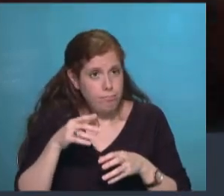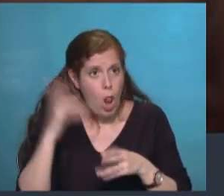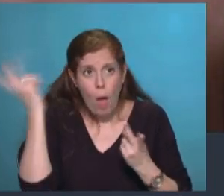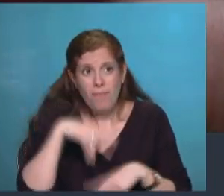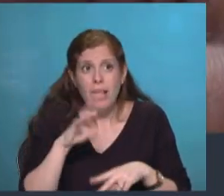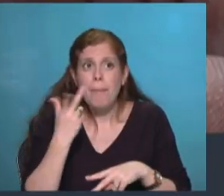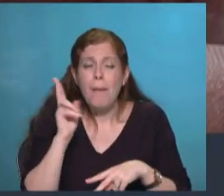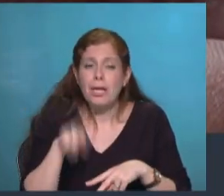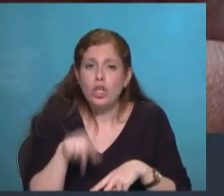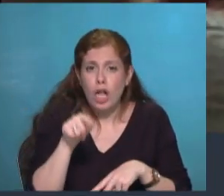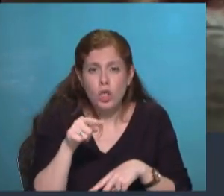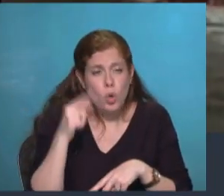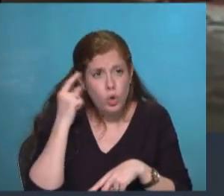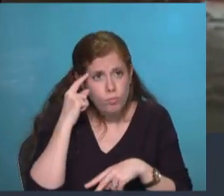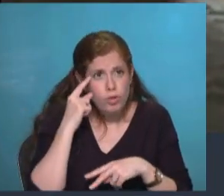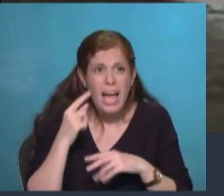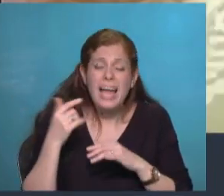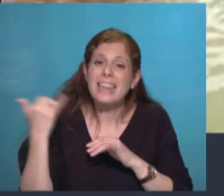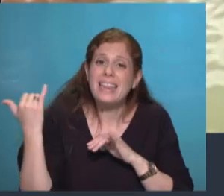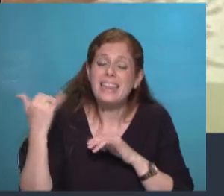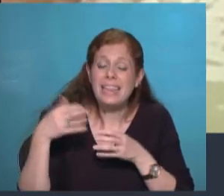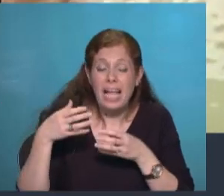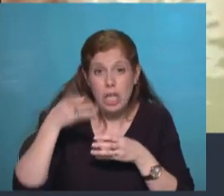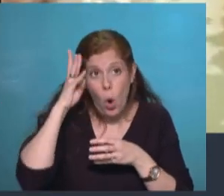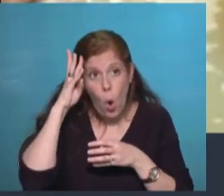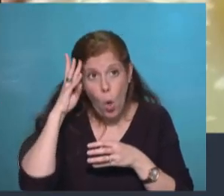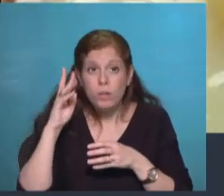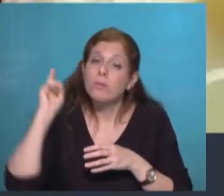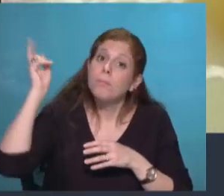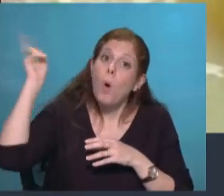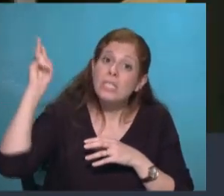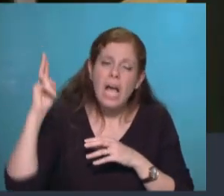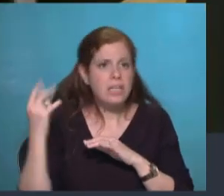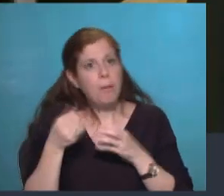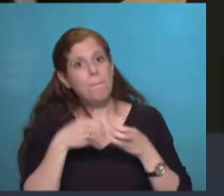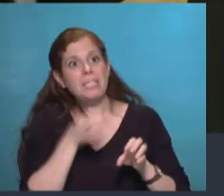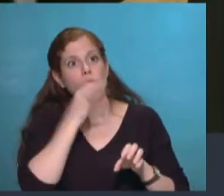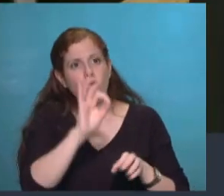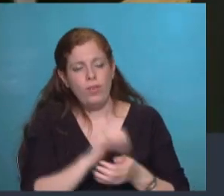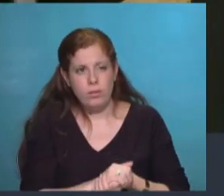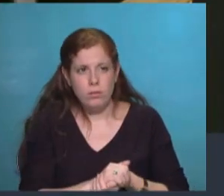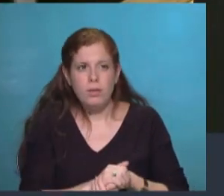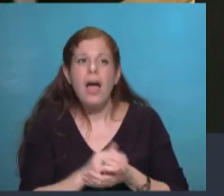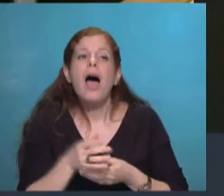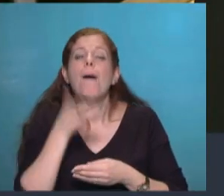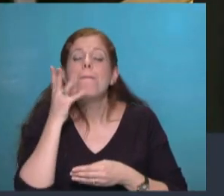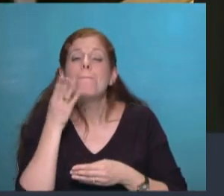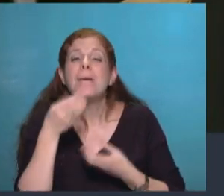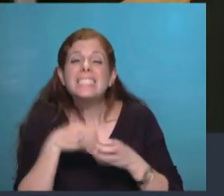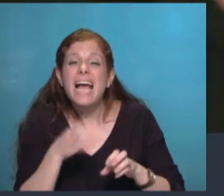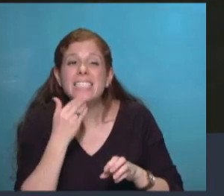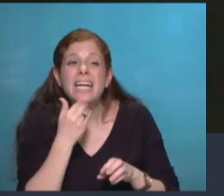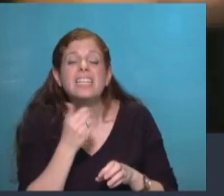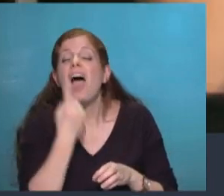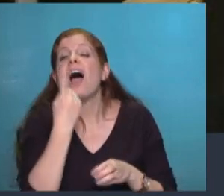שהתרנגולות תוצרת חוץ יטילו ביצי זהב. הביצה הישראלית היא הביצה הטובה ביותר, מהטובות ביותר